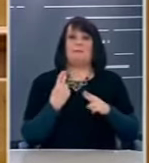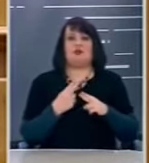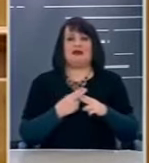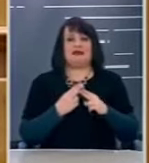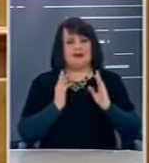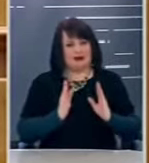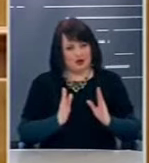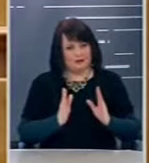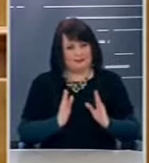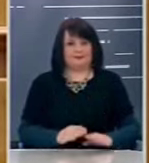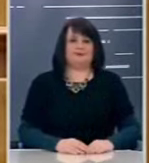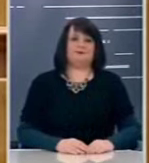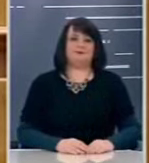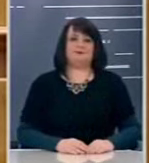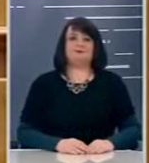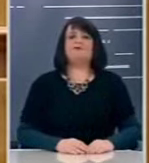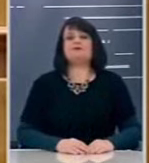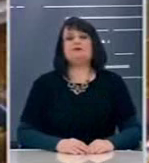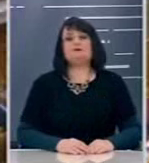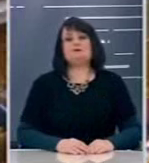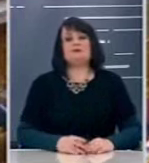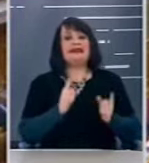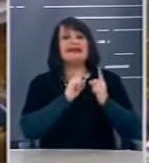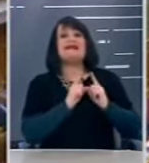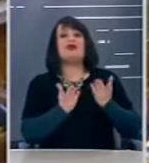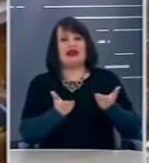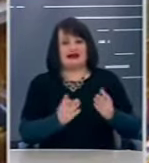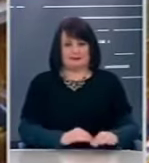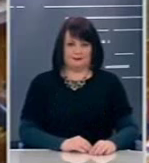σημαντικό, τέταρτο δεδομένο της επί της αρχής συμφωνίας.